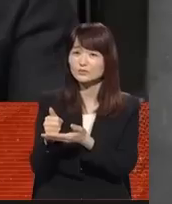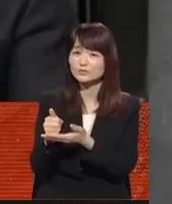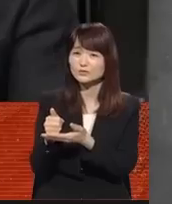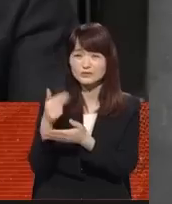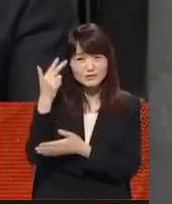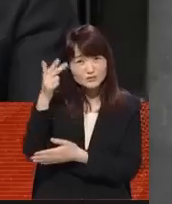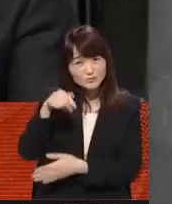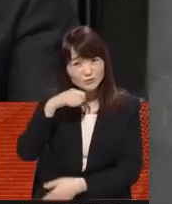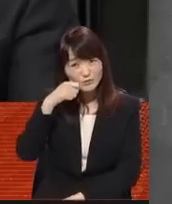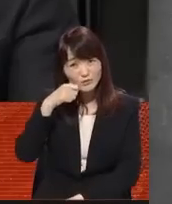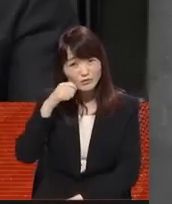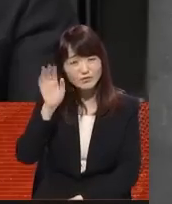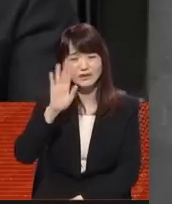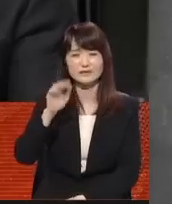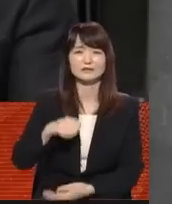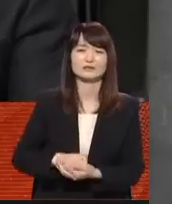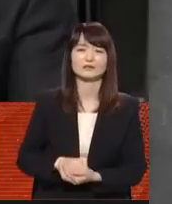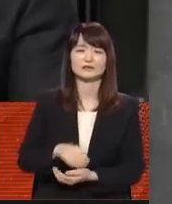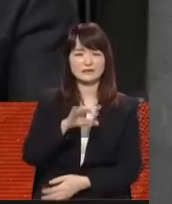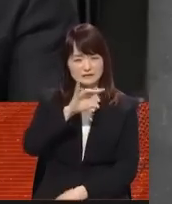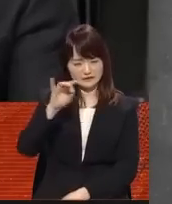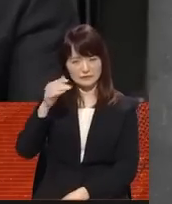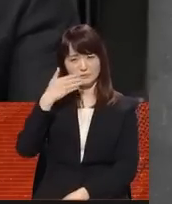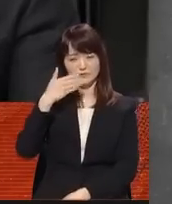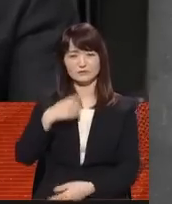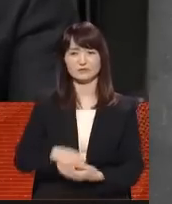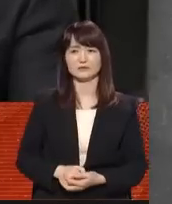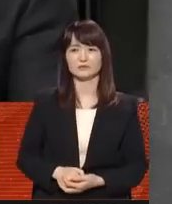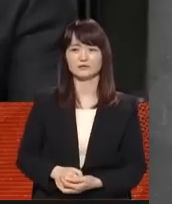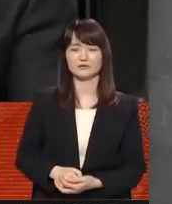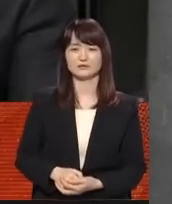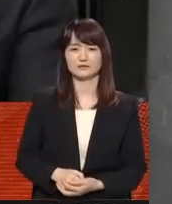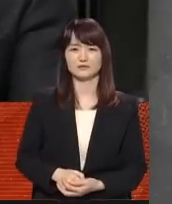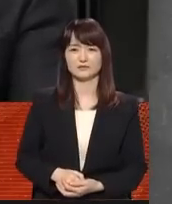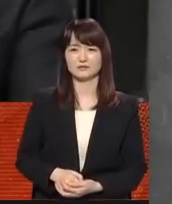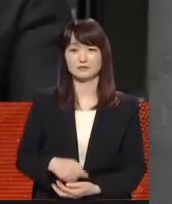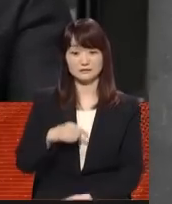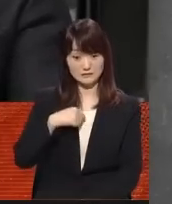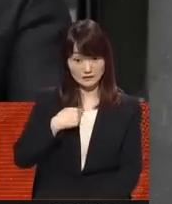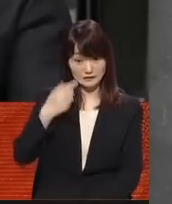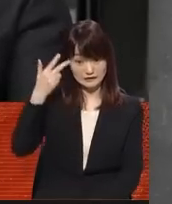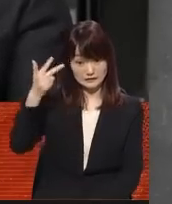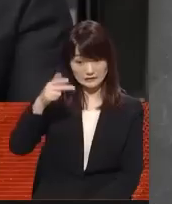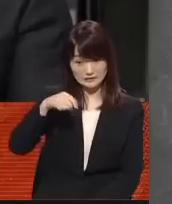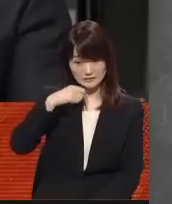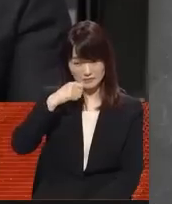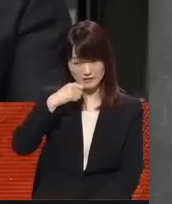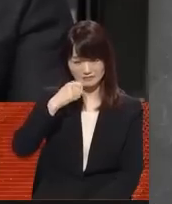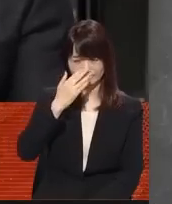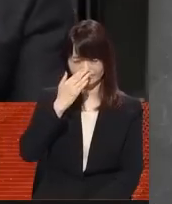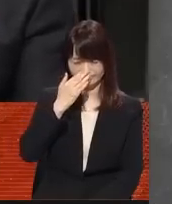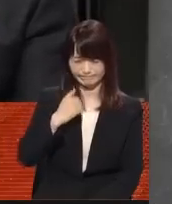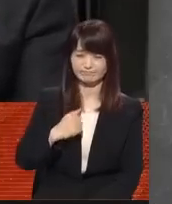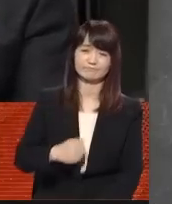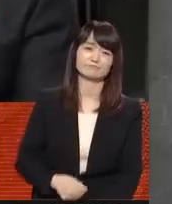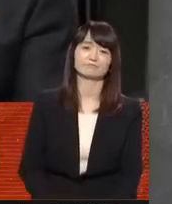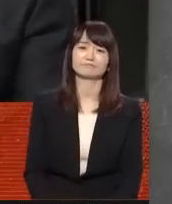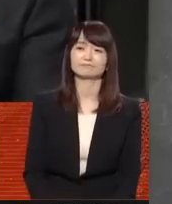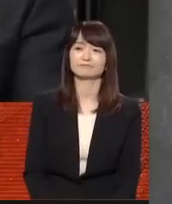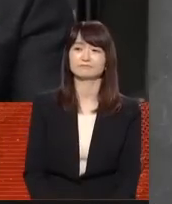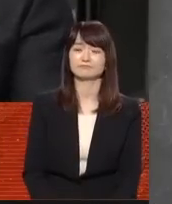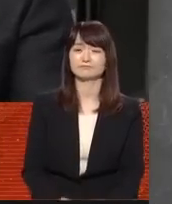그걸 먹겠습니까 어쩌다 한 번씩 먹는 거죠 자기는 그걸 일주일 동안 먹으니까 당연히 진리죠